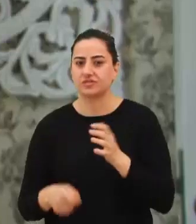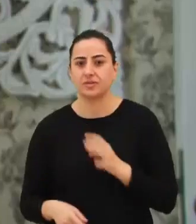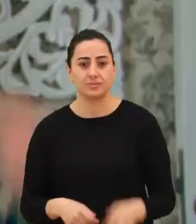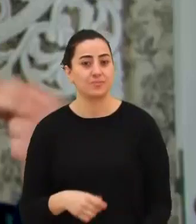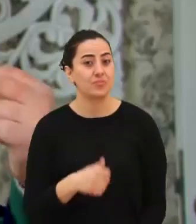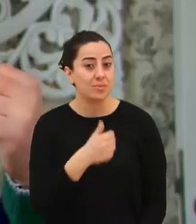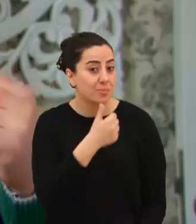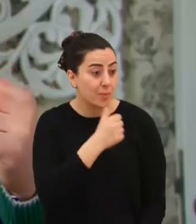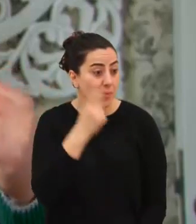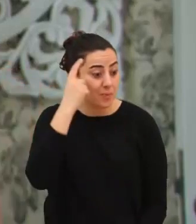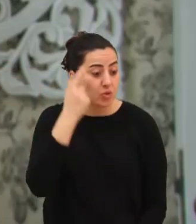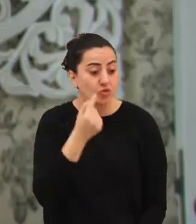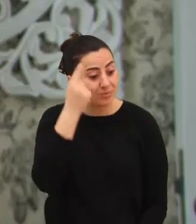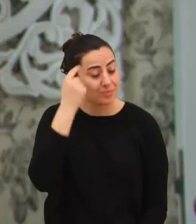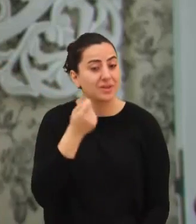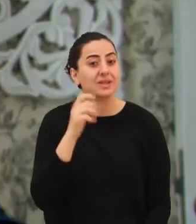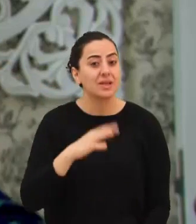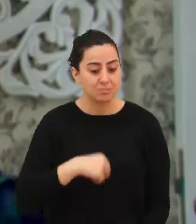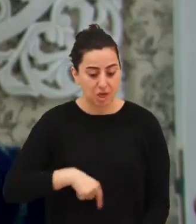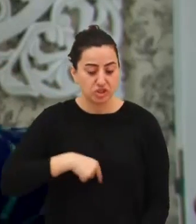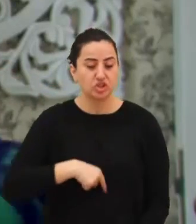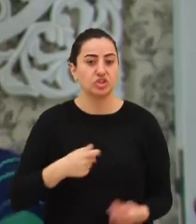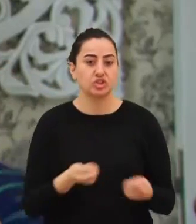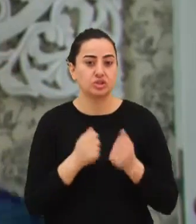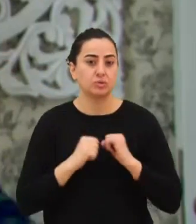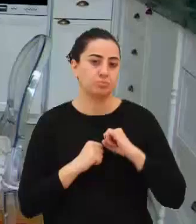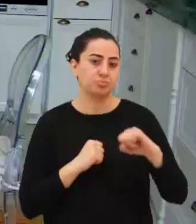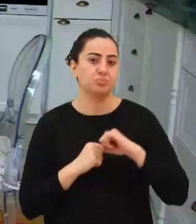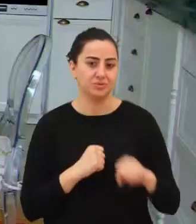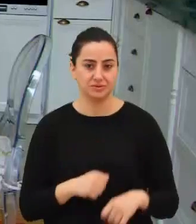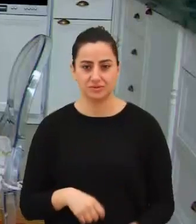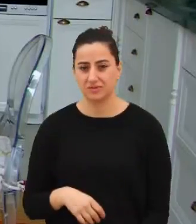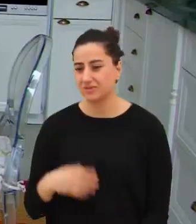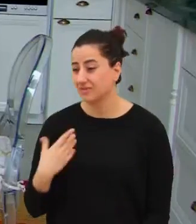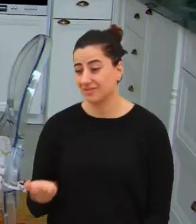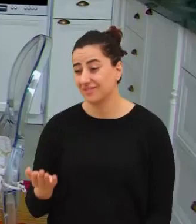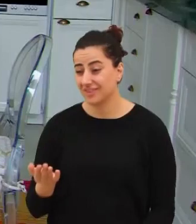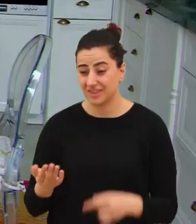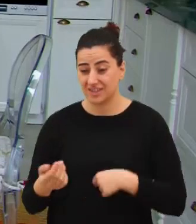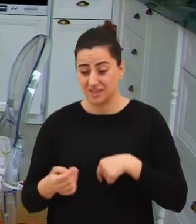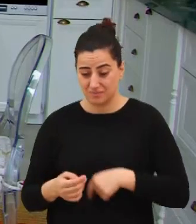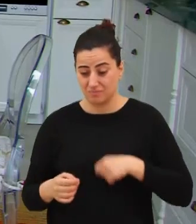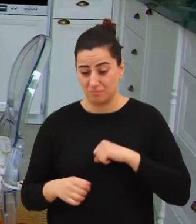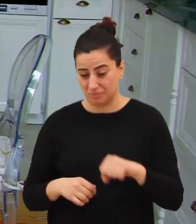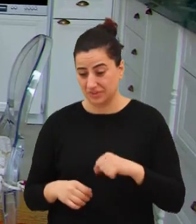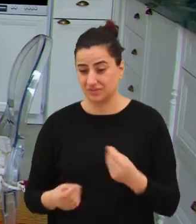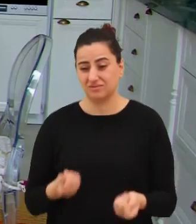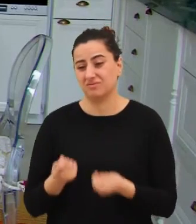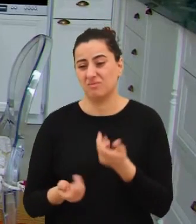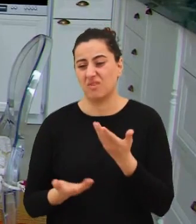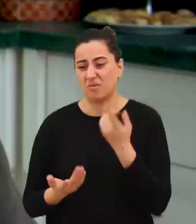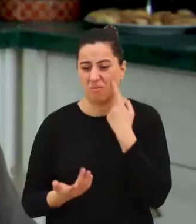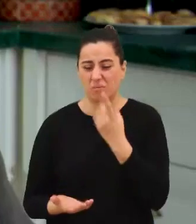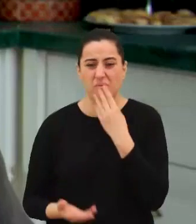Baba kuru fasulye beyni değil, bağırsakta çalıştırır. Ya bu şimdi çalışan bağırsak sesi mi Allah aşkına? Yaptığın şeye